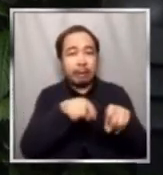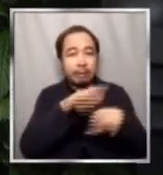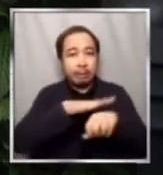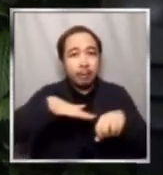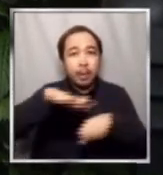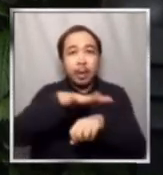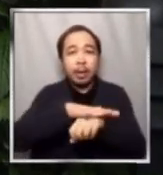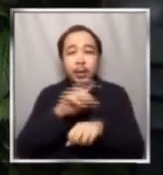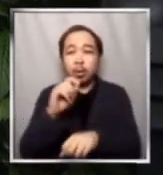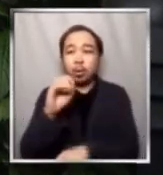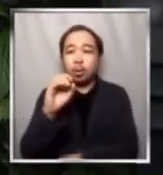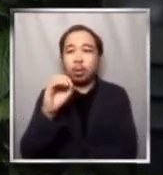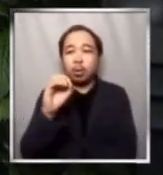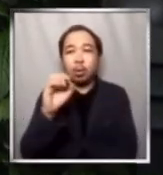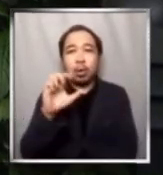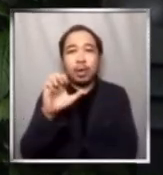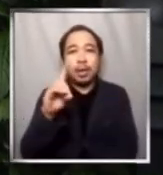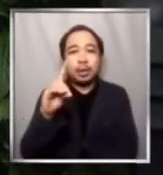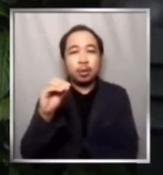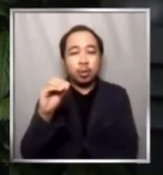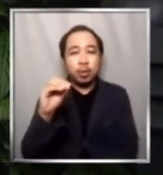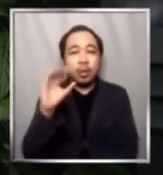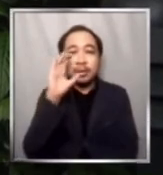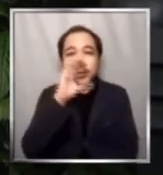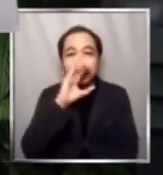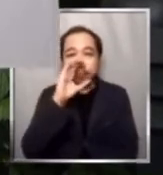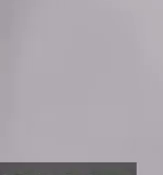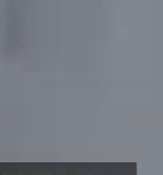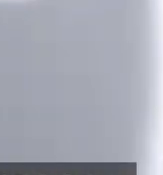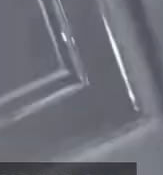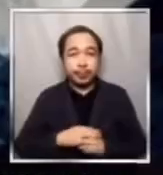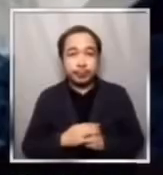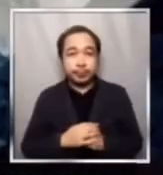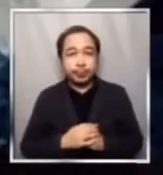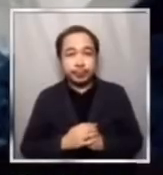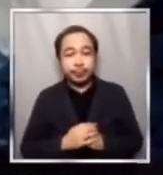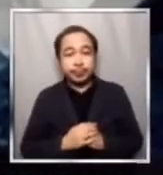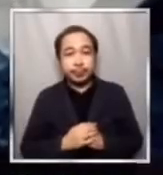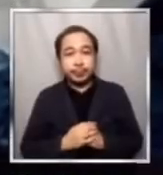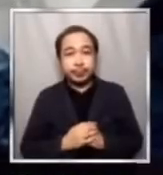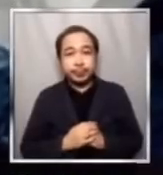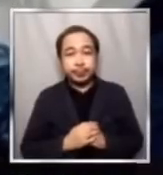Femery Dumabok ng GMA Regional TV, Balitang Bisda.